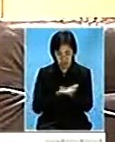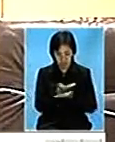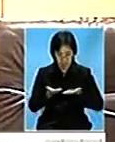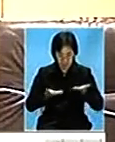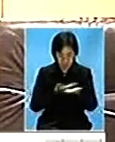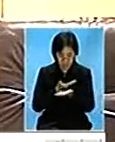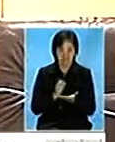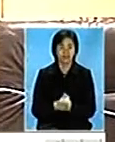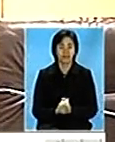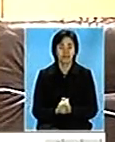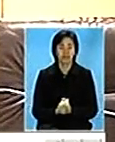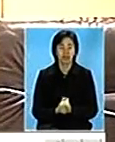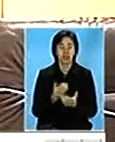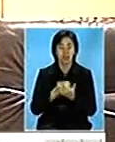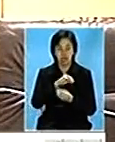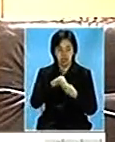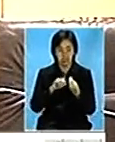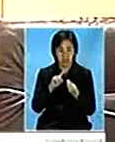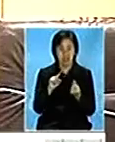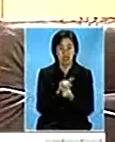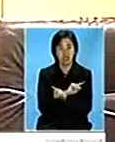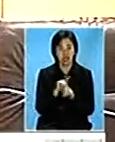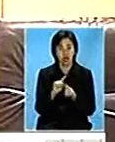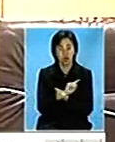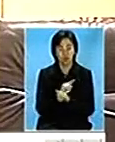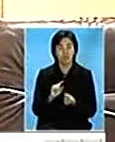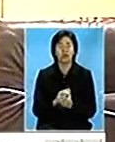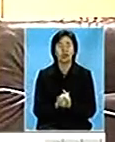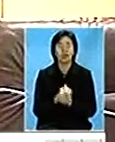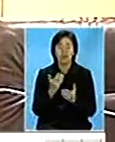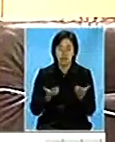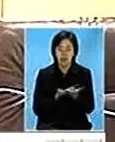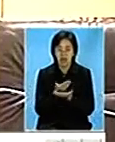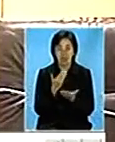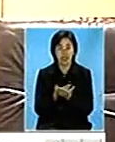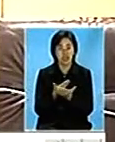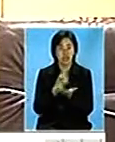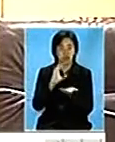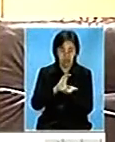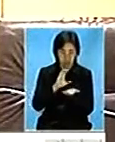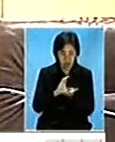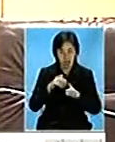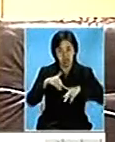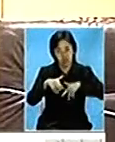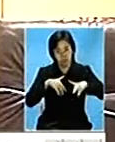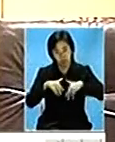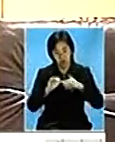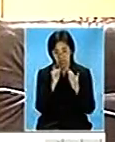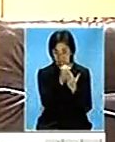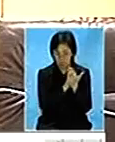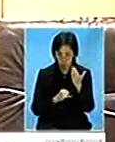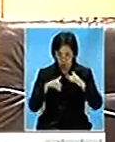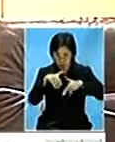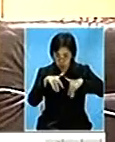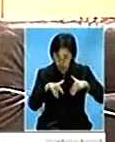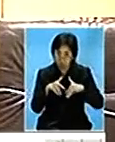ดังนี้คือในด้านเศรษฐกิจและสังคมโดยพิจารณาจาก1จำนวนประชากรจังหวัดใดมีประชากรม